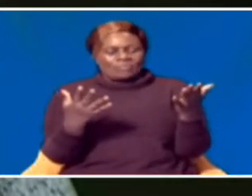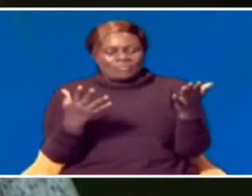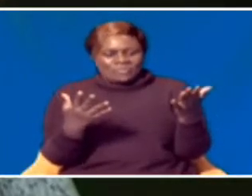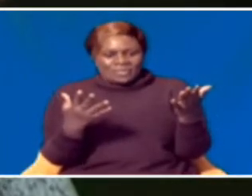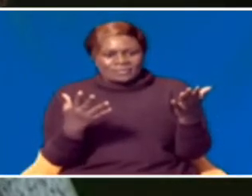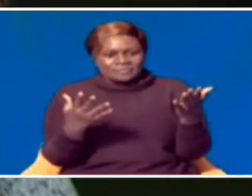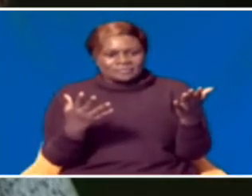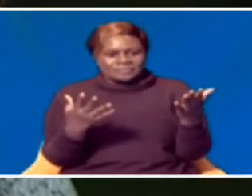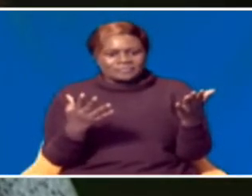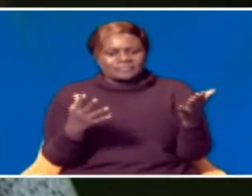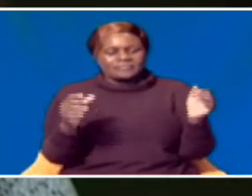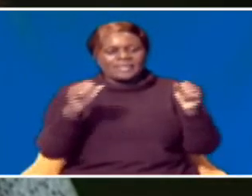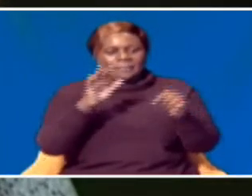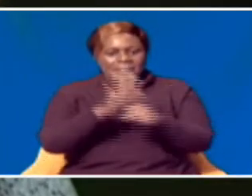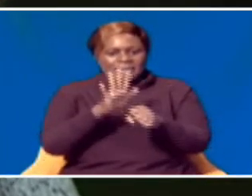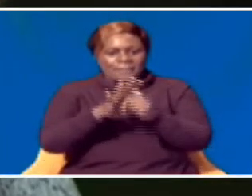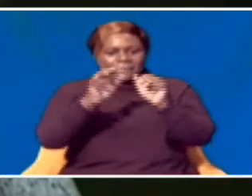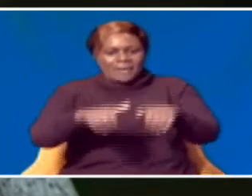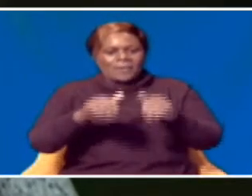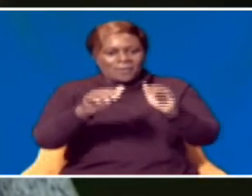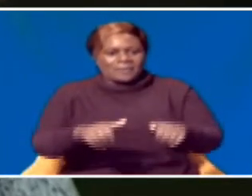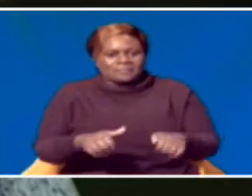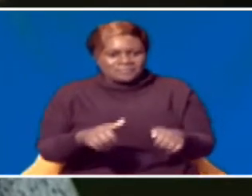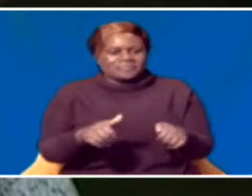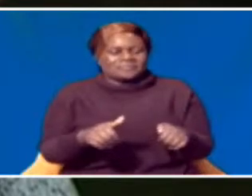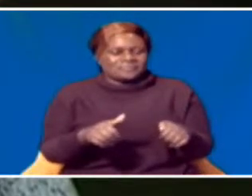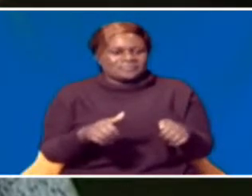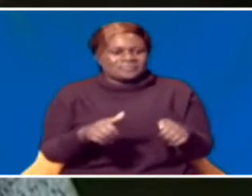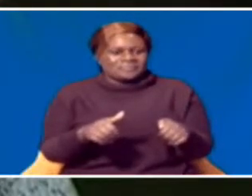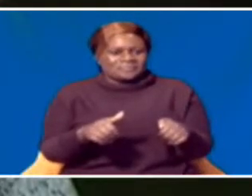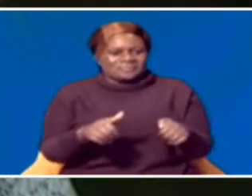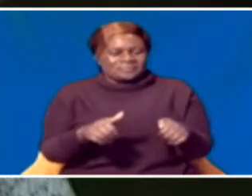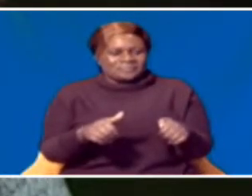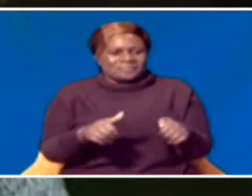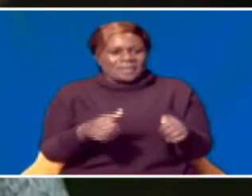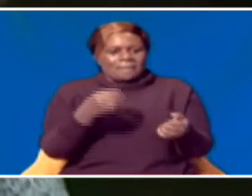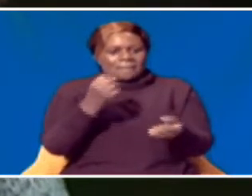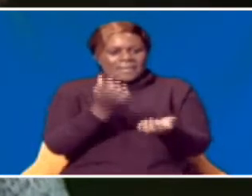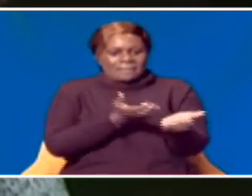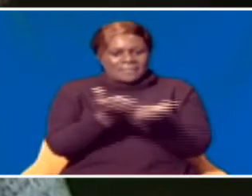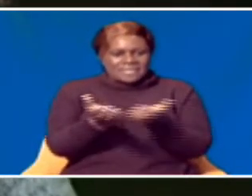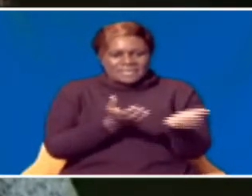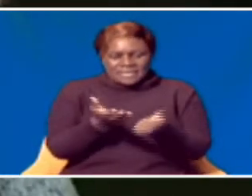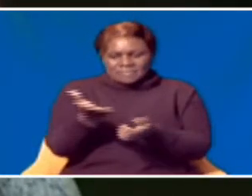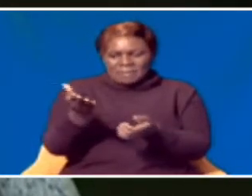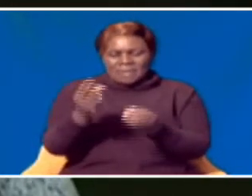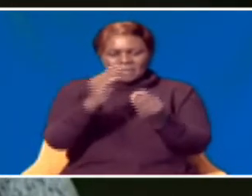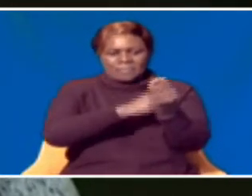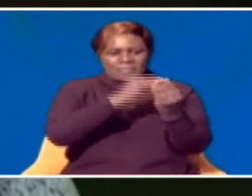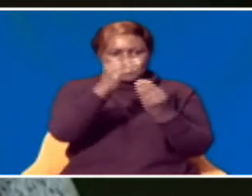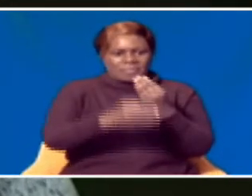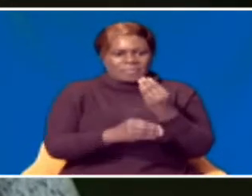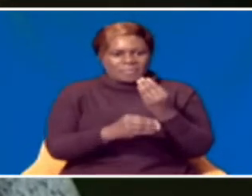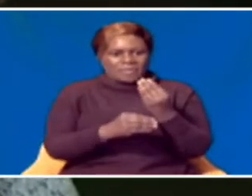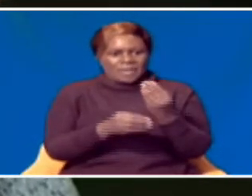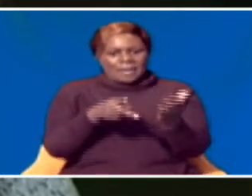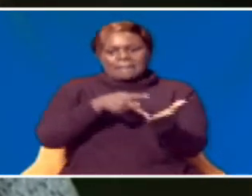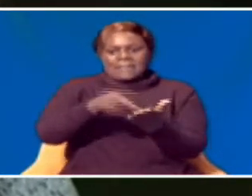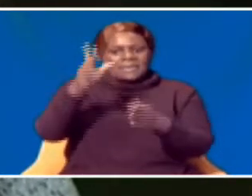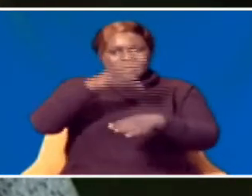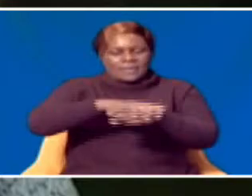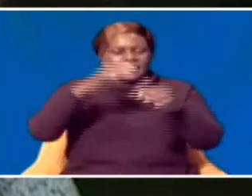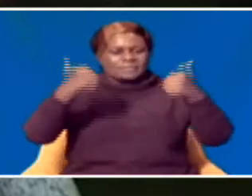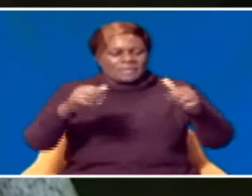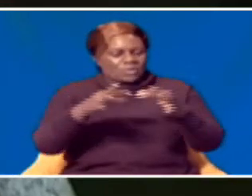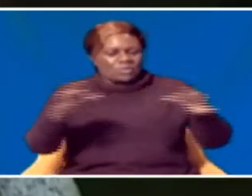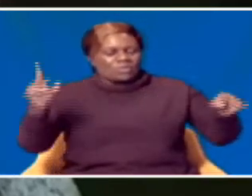sana, haswa sana na wakulima. Maana wakulima wetu wengi walikuwa wameusa mazao zao na waacha wailipwa kwa muda